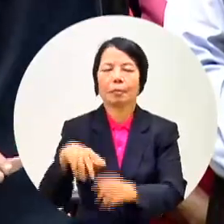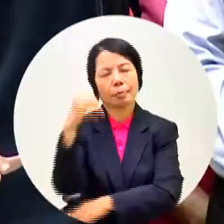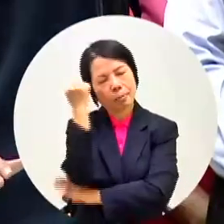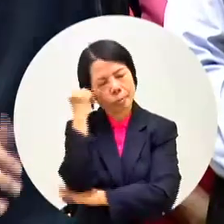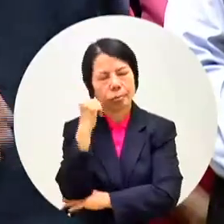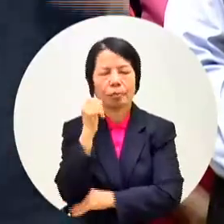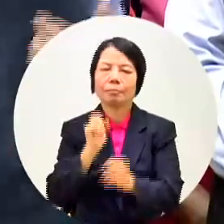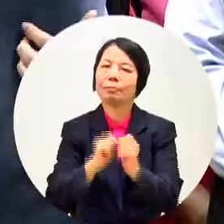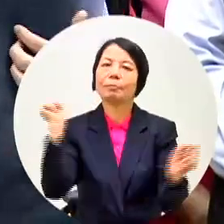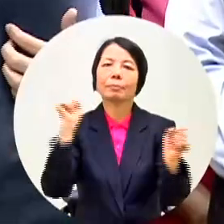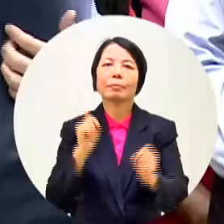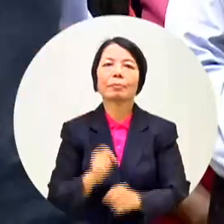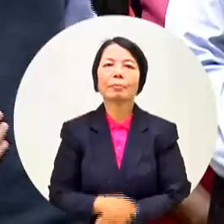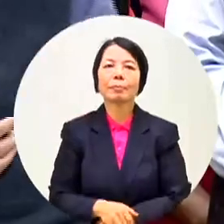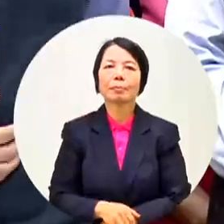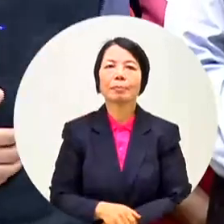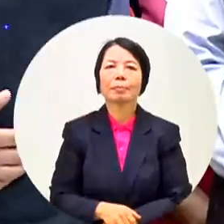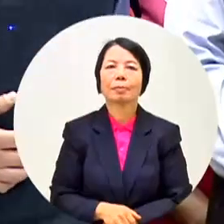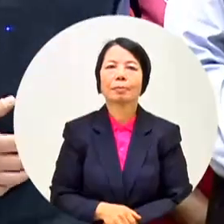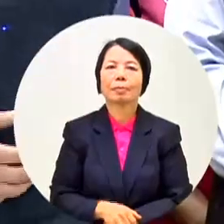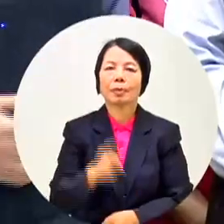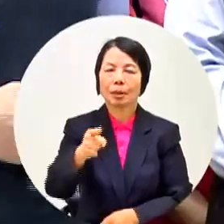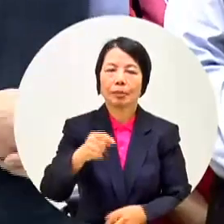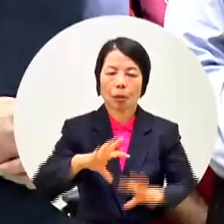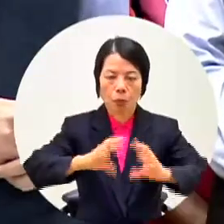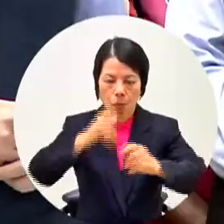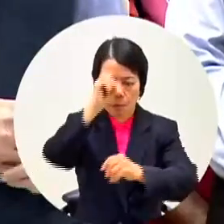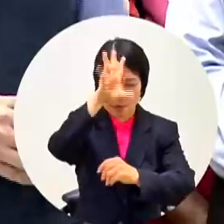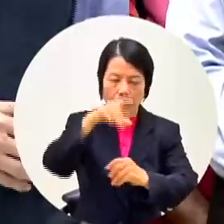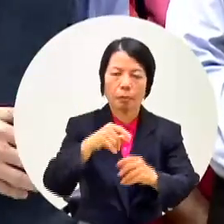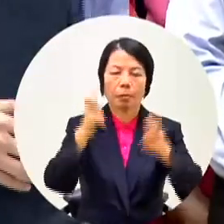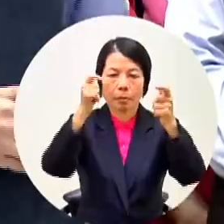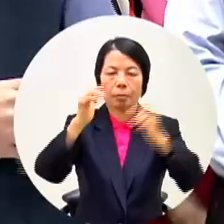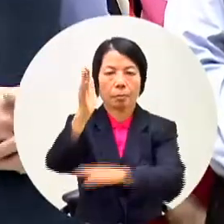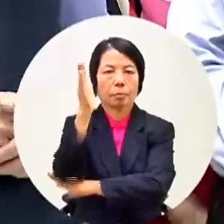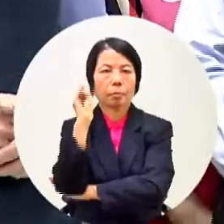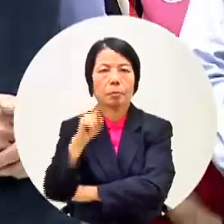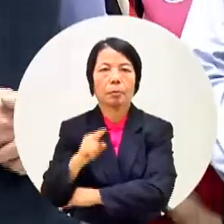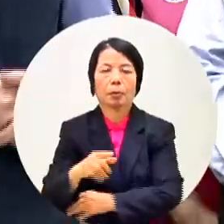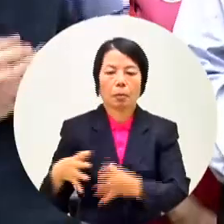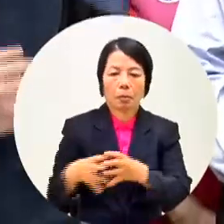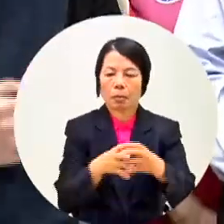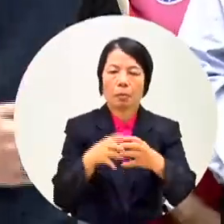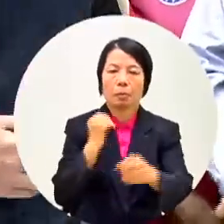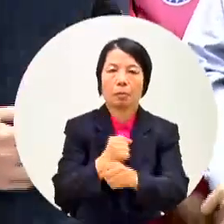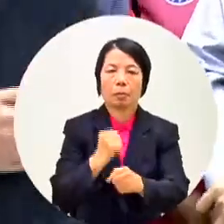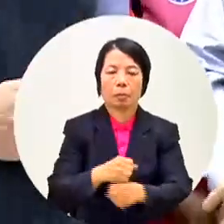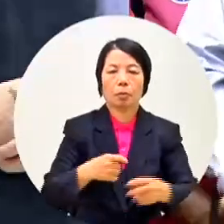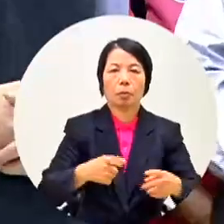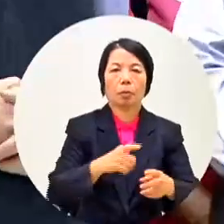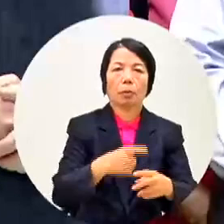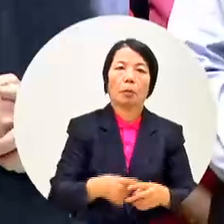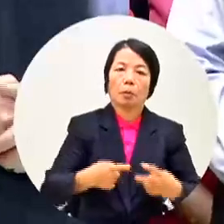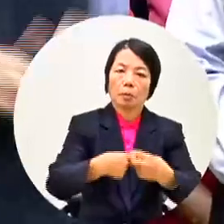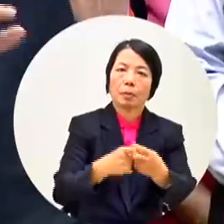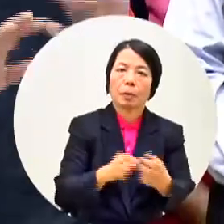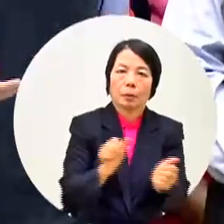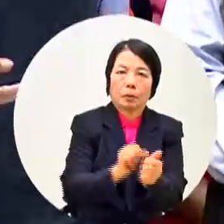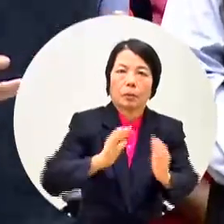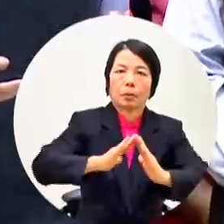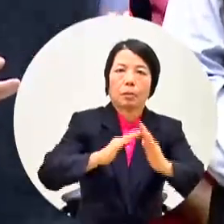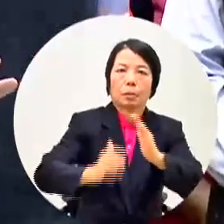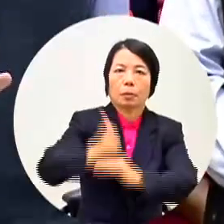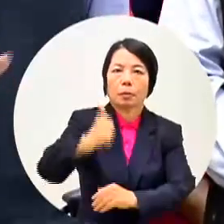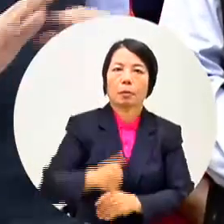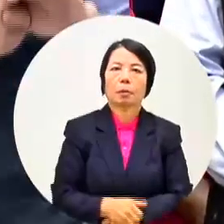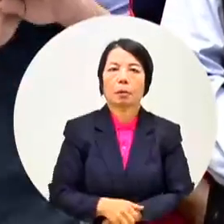你们这个党团，我们这个政府，我们这几位，我们李世川副市长、黄东伟副市长，还有我们秘书长，我们真